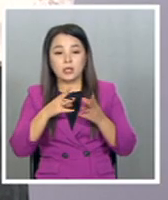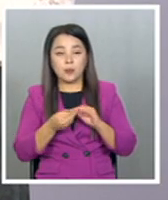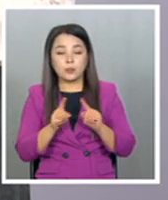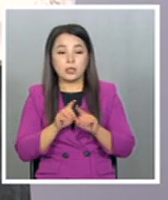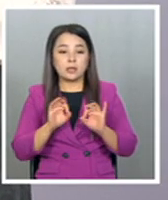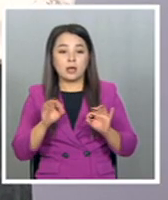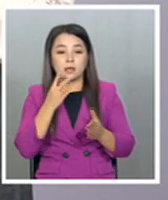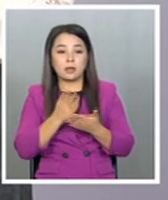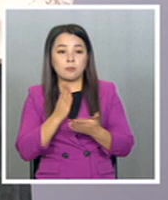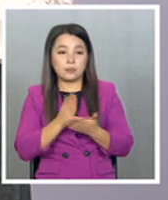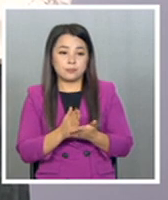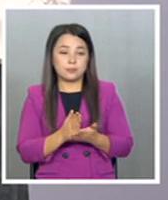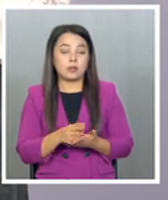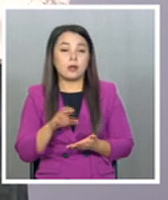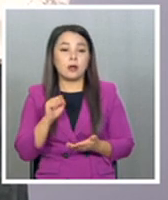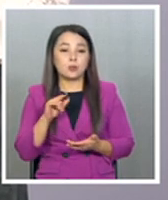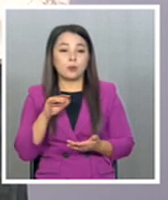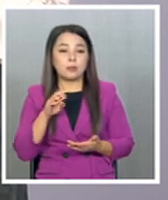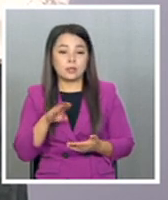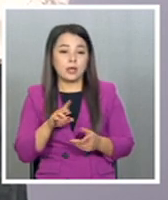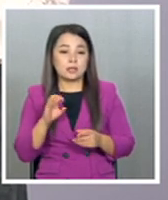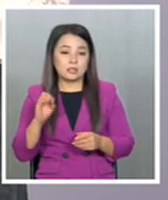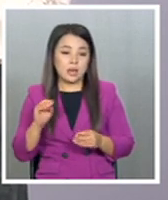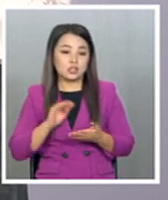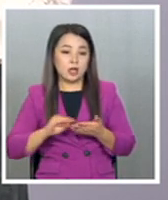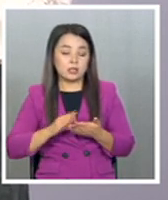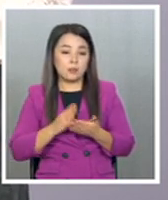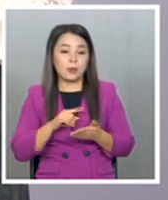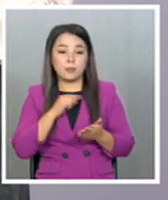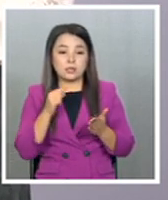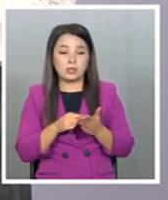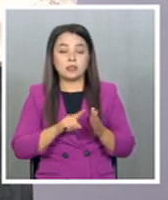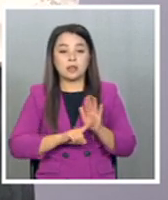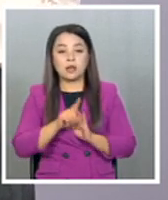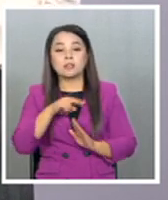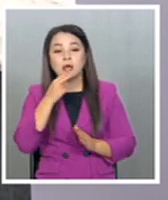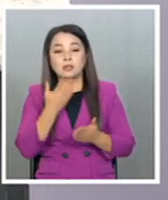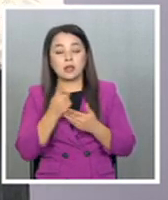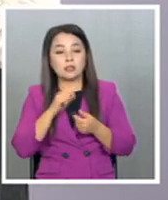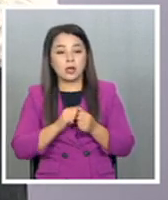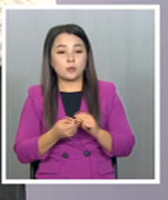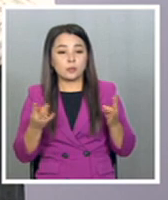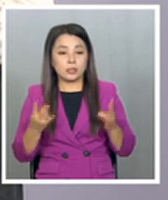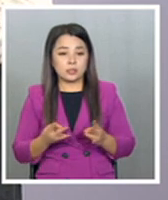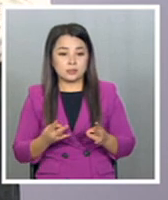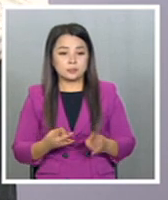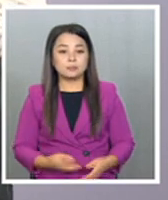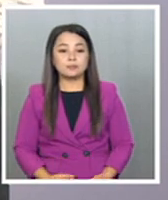сипаттамасы. Аргументтік эссе жазуда мына мәселелерді басты назарда ұстаған жөн.